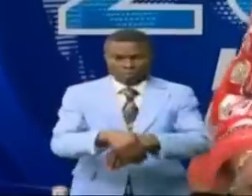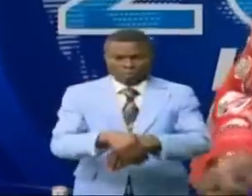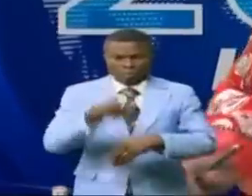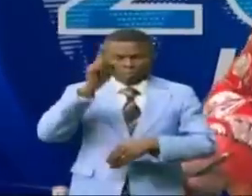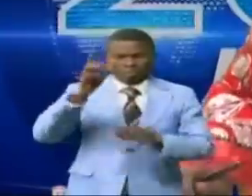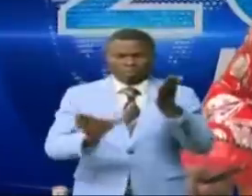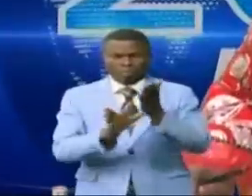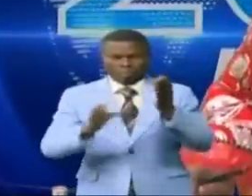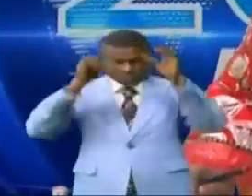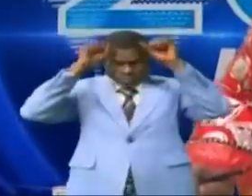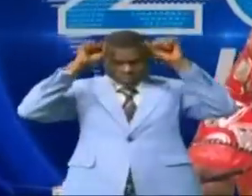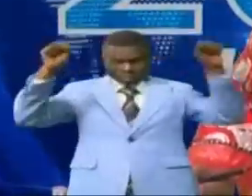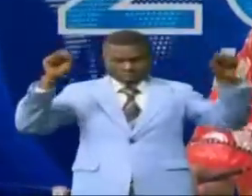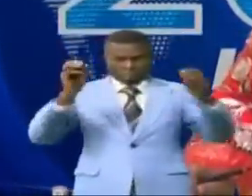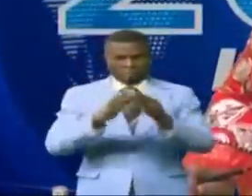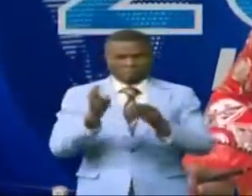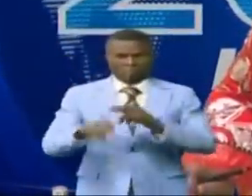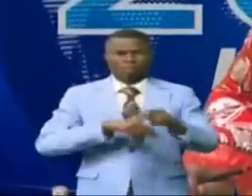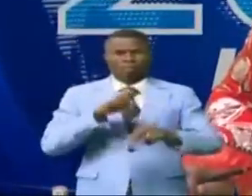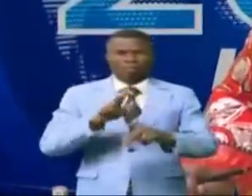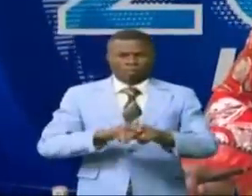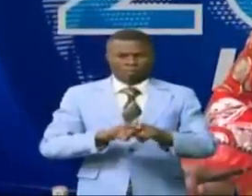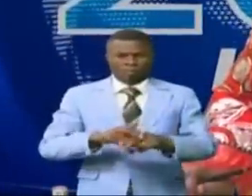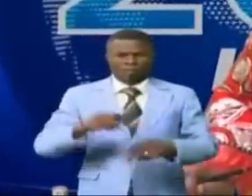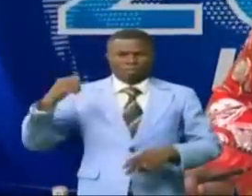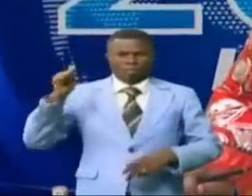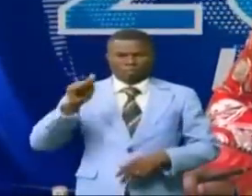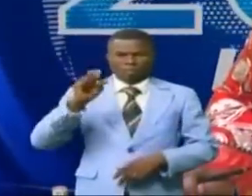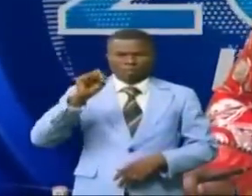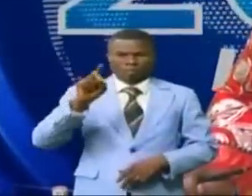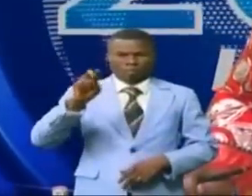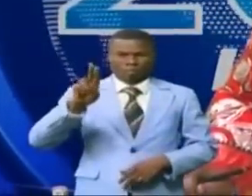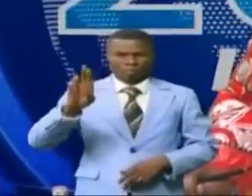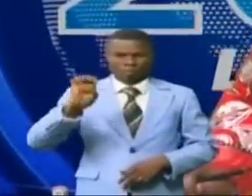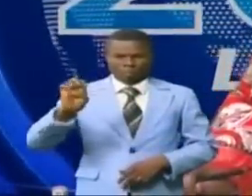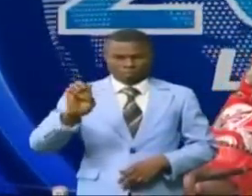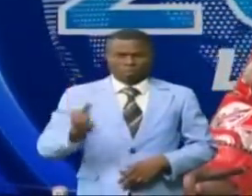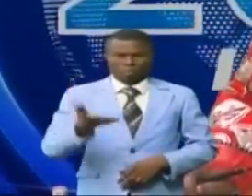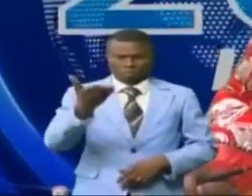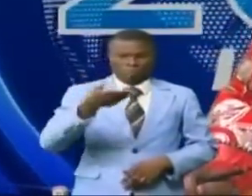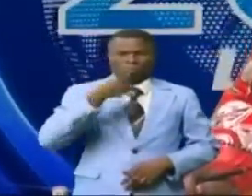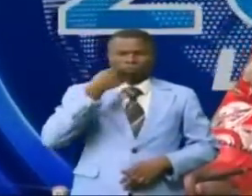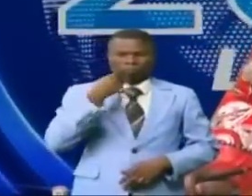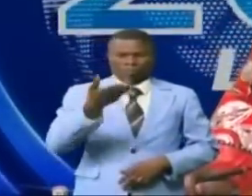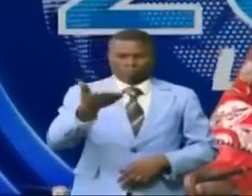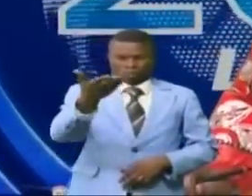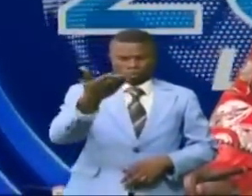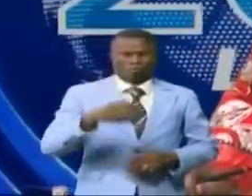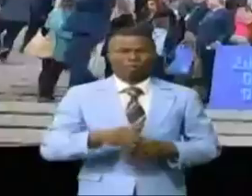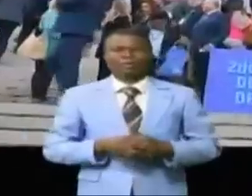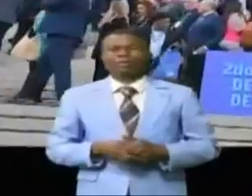premier vice-président de l'Assemblée nationale, André Mbata. Notre envoyé spécial Robert Ndaye nous en parle.